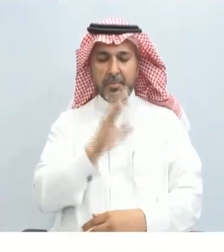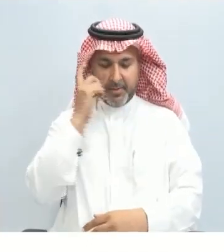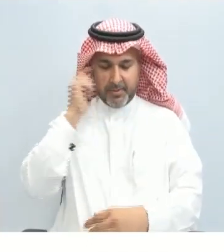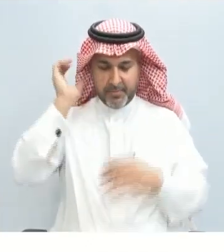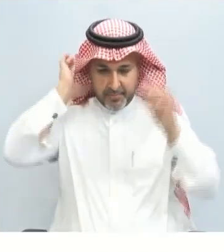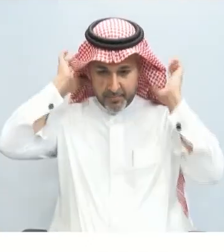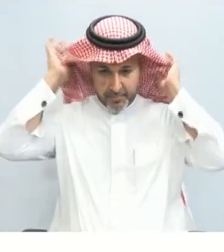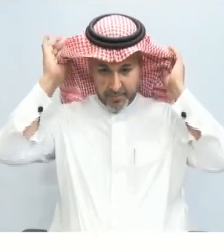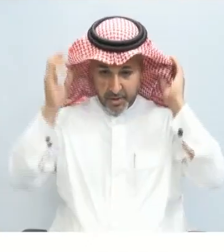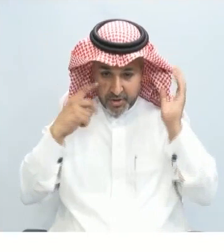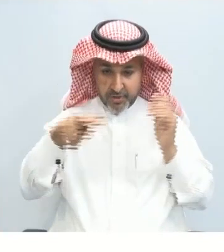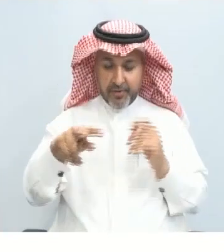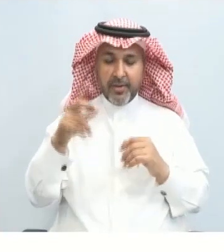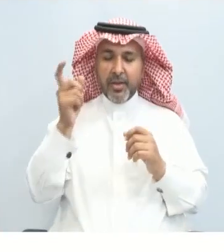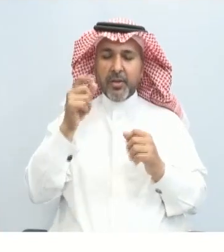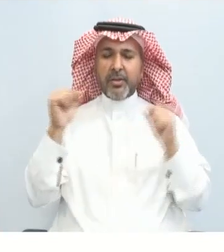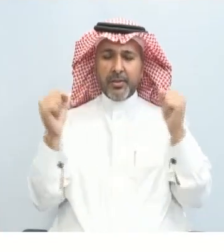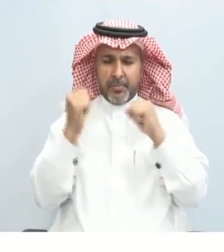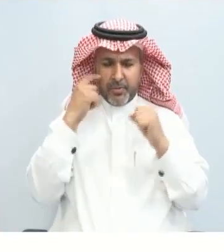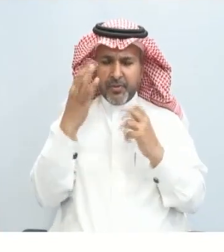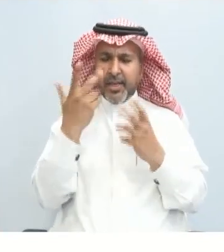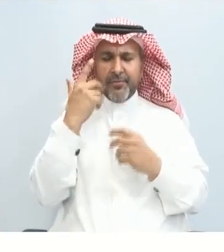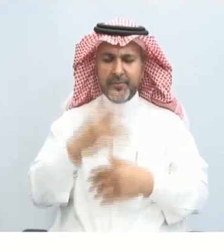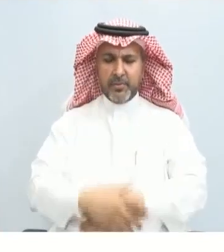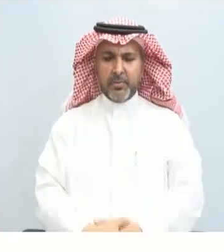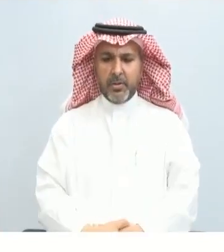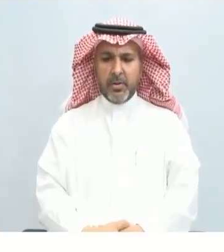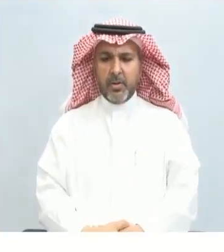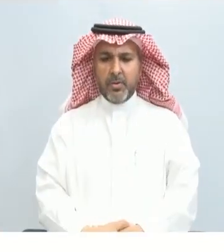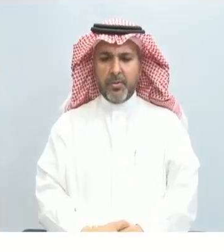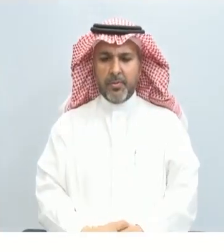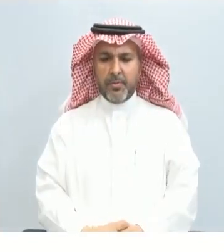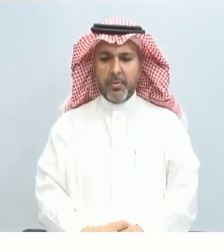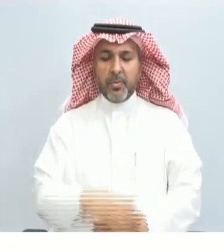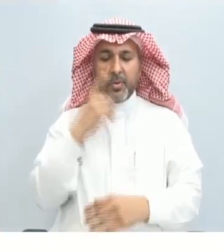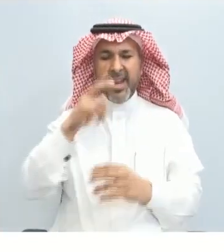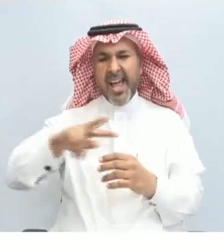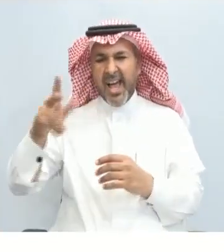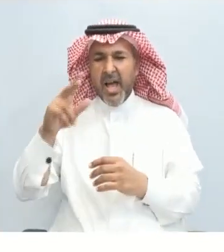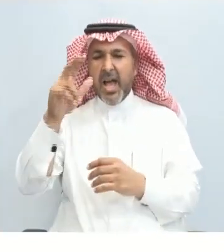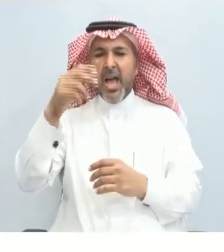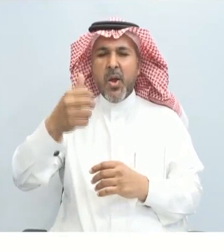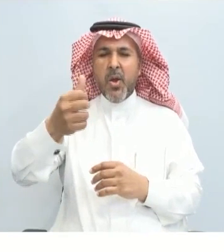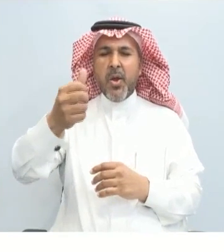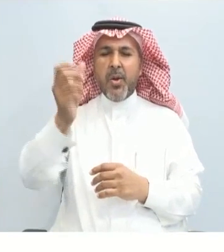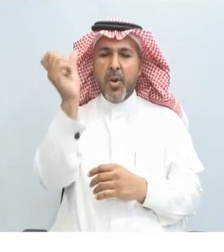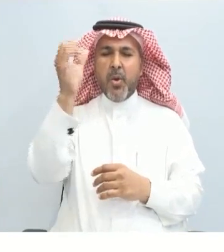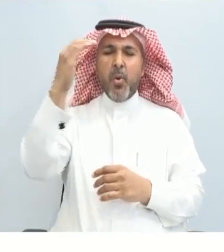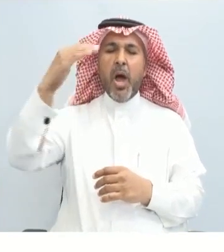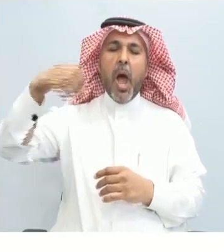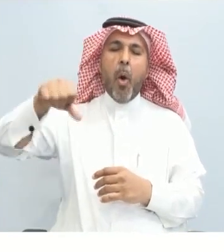طريقتين للحل ممكن الطريقه الاولى اني احوله او نحول نحول العباره